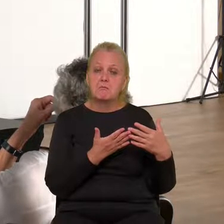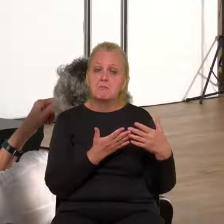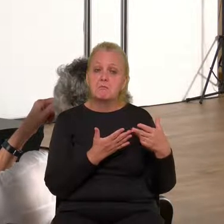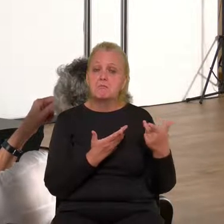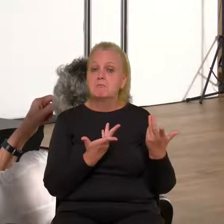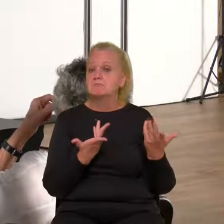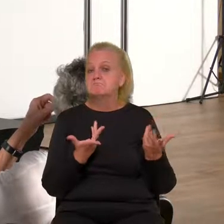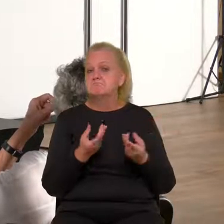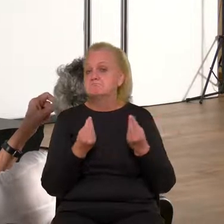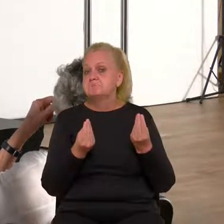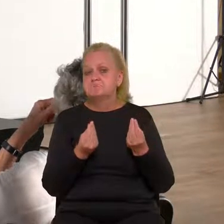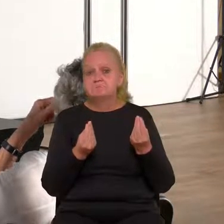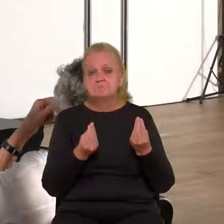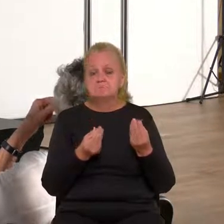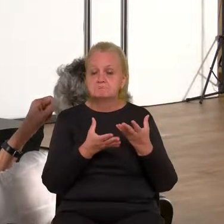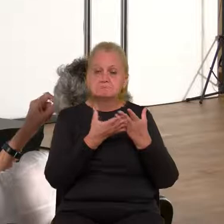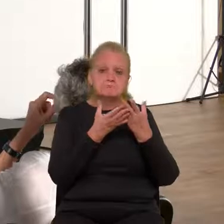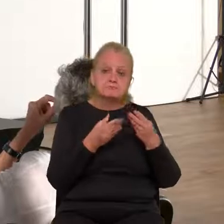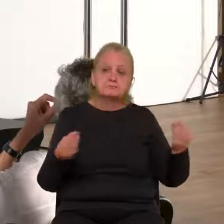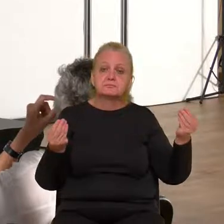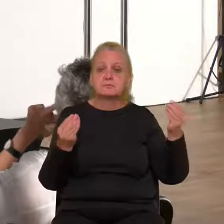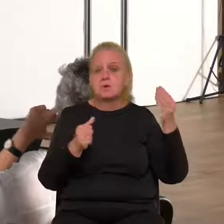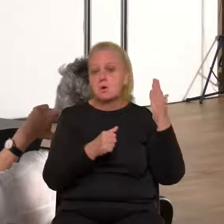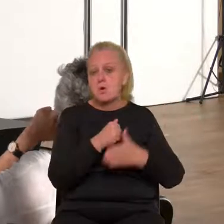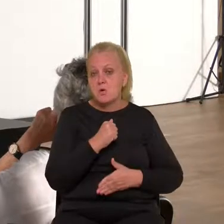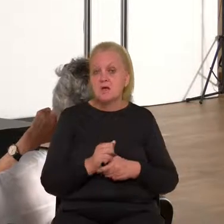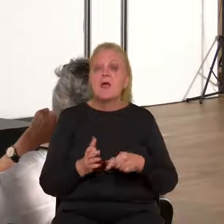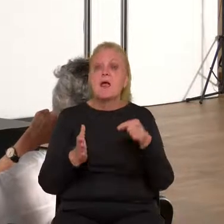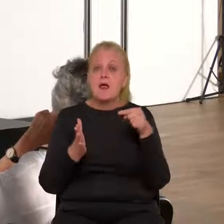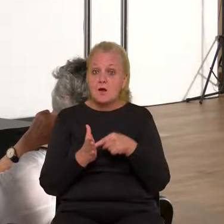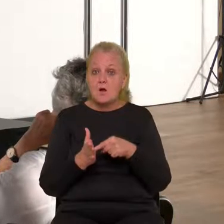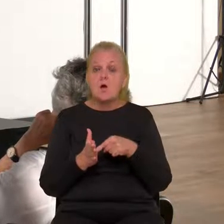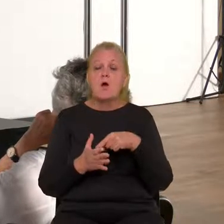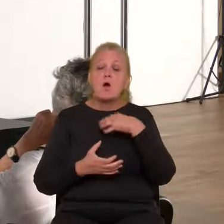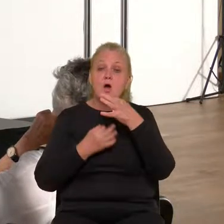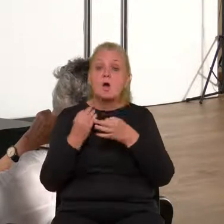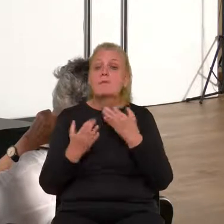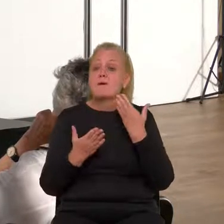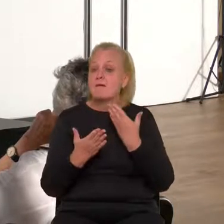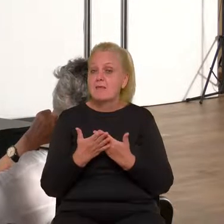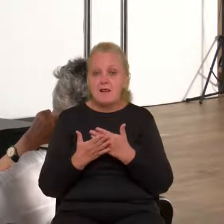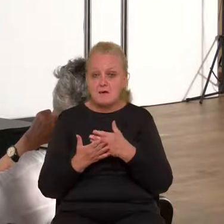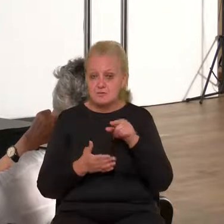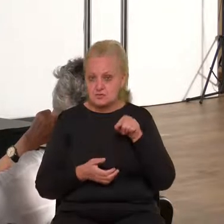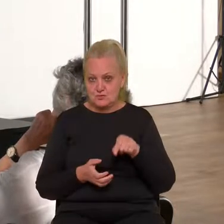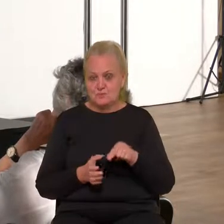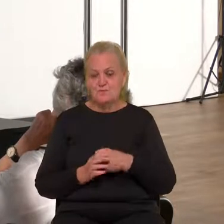prostu, w którym ona się kończy. I mówię o tym tylko dlatego, że